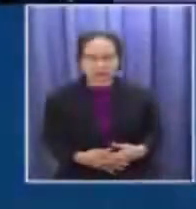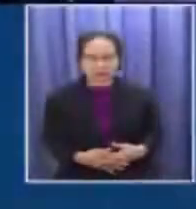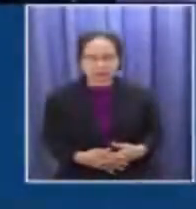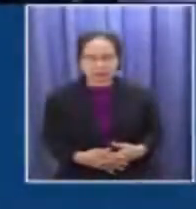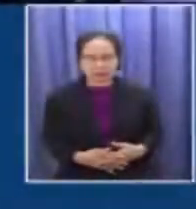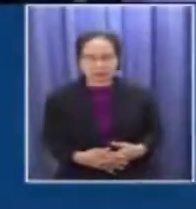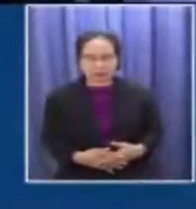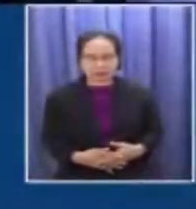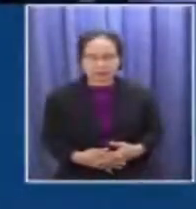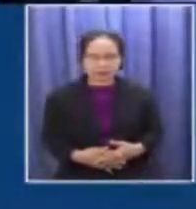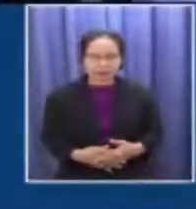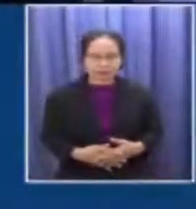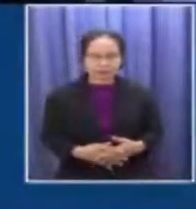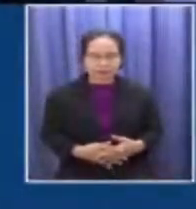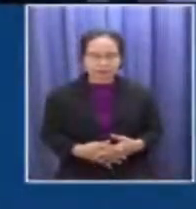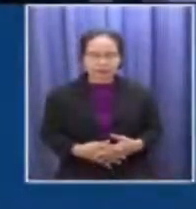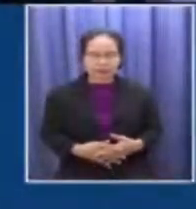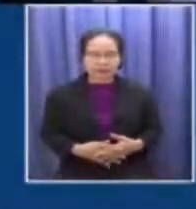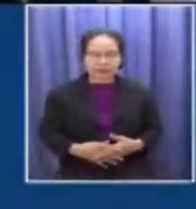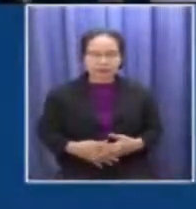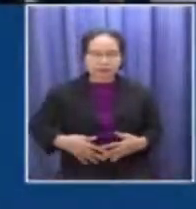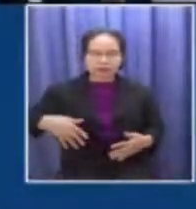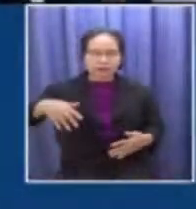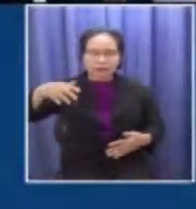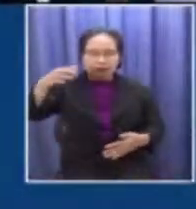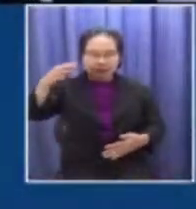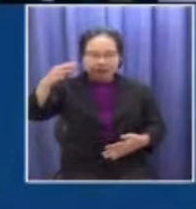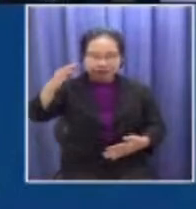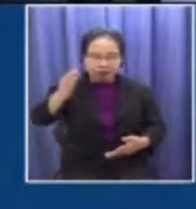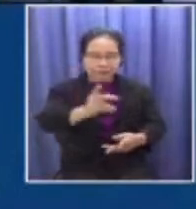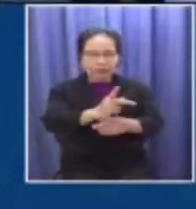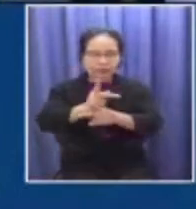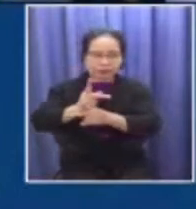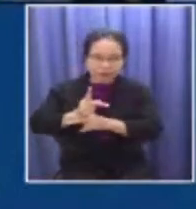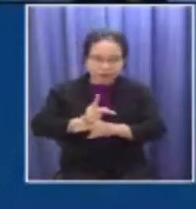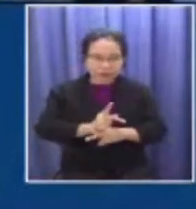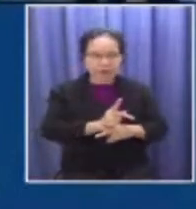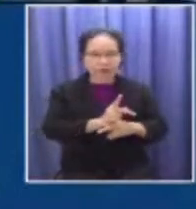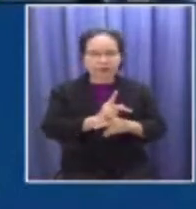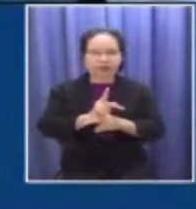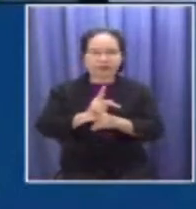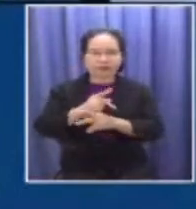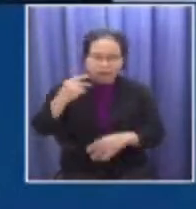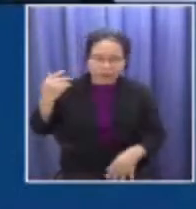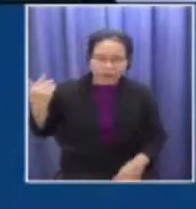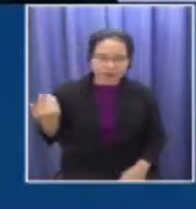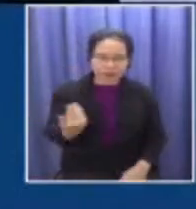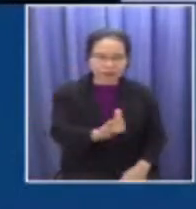Oh